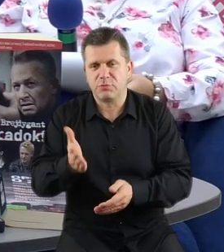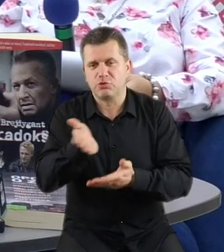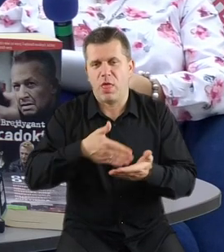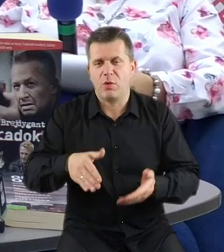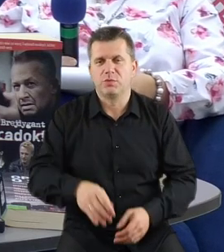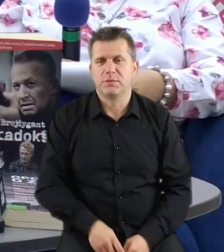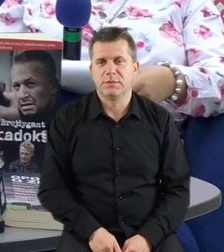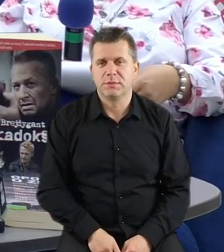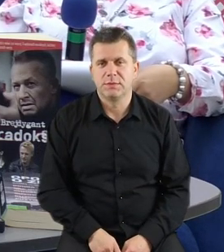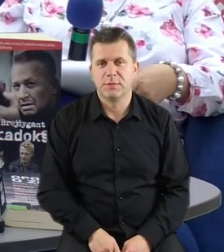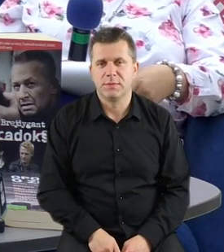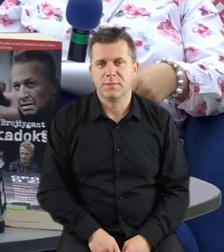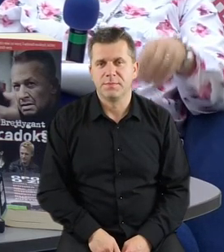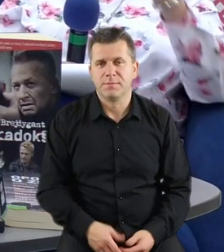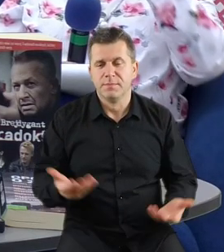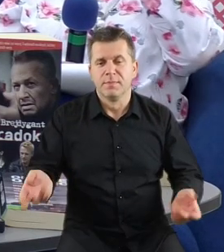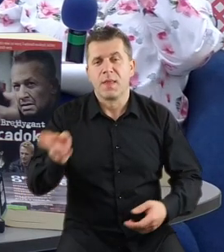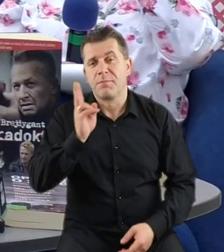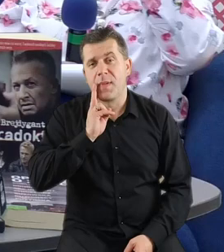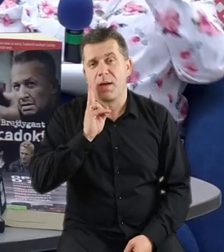części. Więc mama,